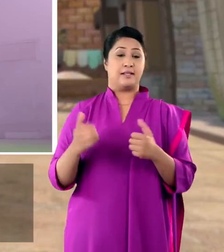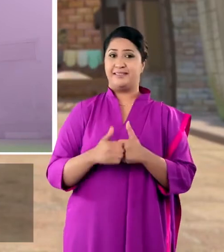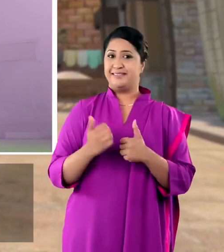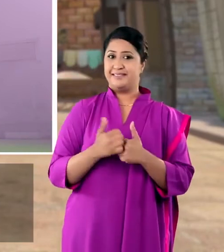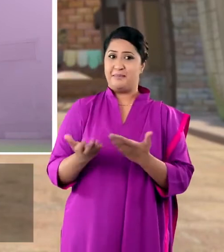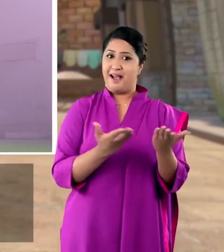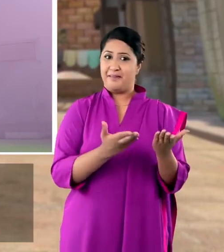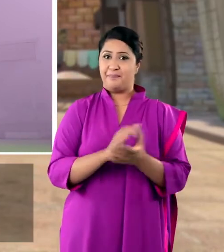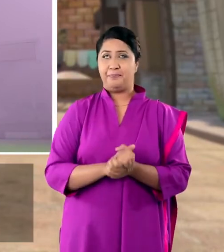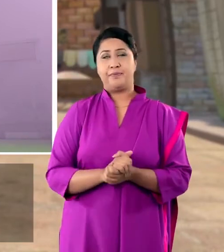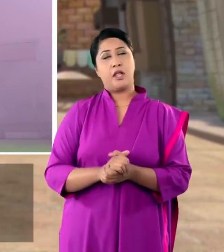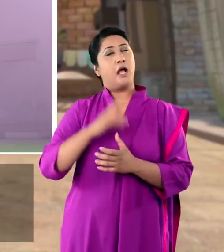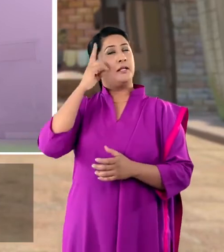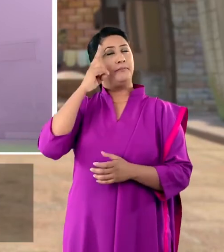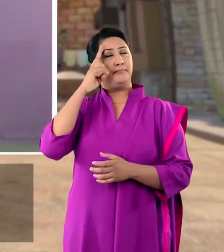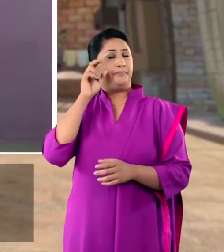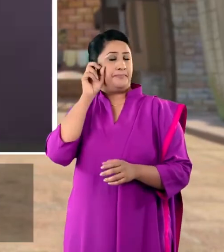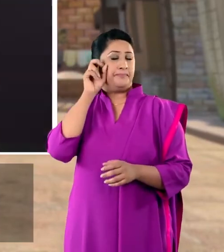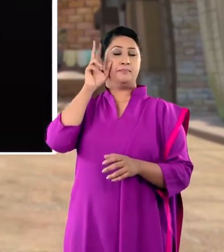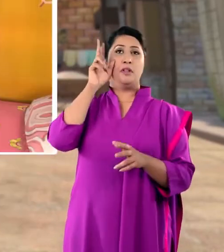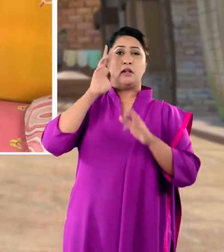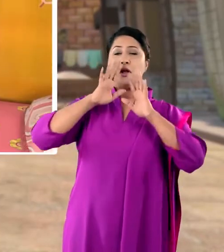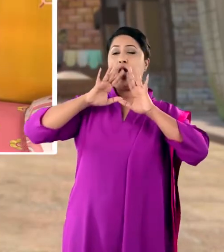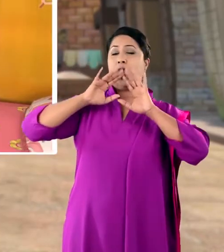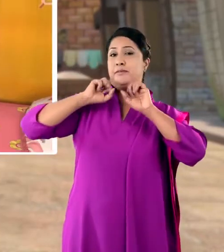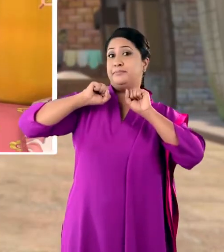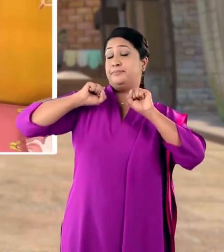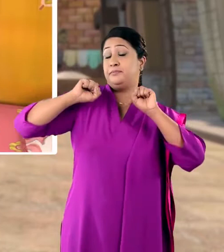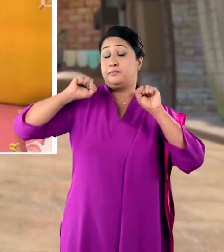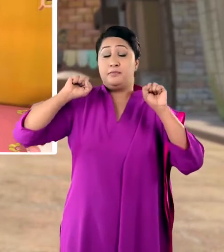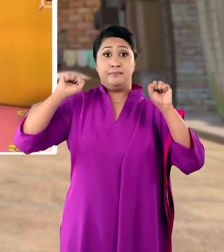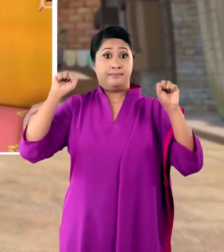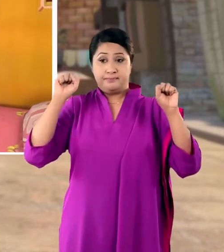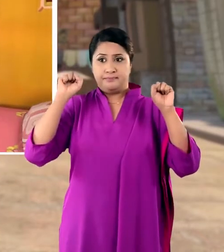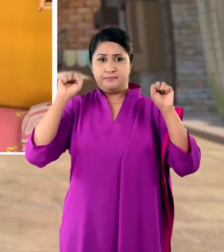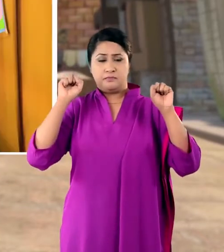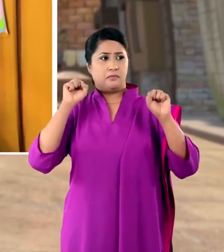इस ताकत को कैसे इस्तेमाल करती हो।